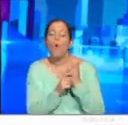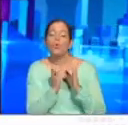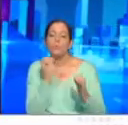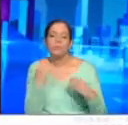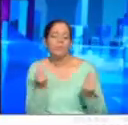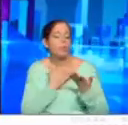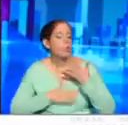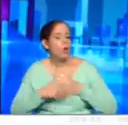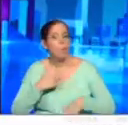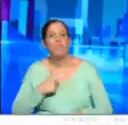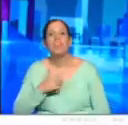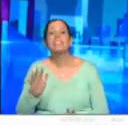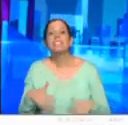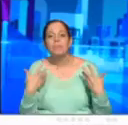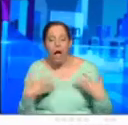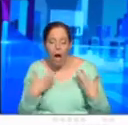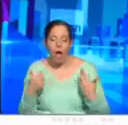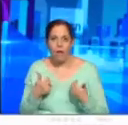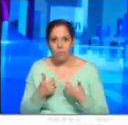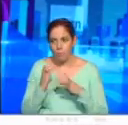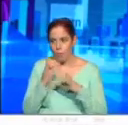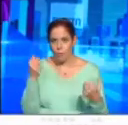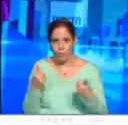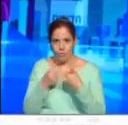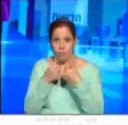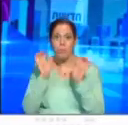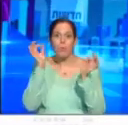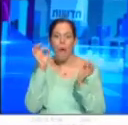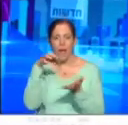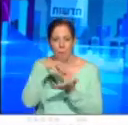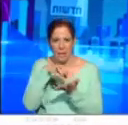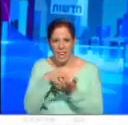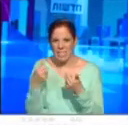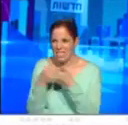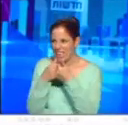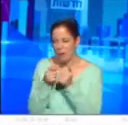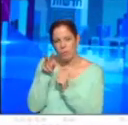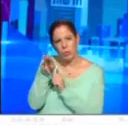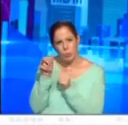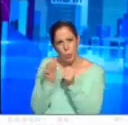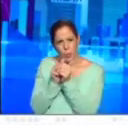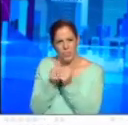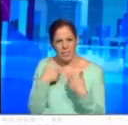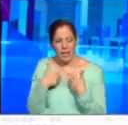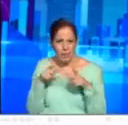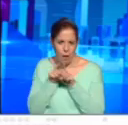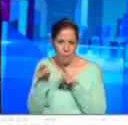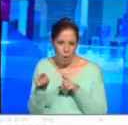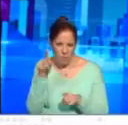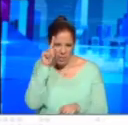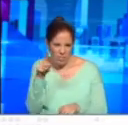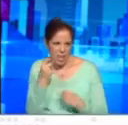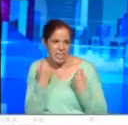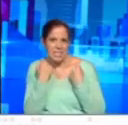נחמד, ואני הייתי שמחה להתקל באוטובוסים במיוחד של גוש דן, בזוג שחקנים כמוכם, כי אתה יודע,